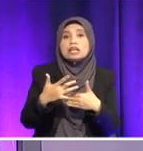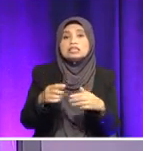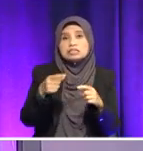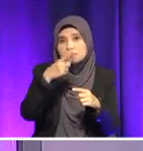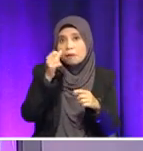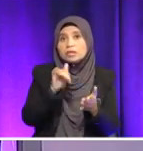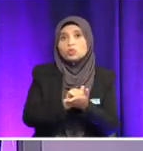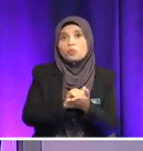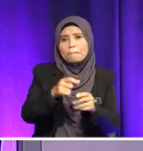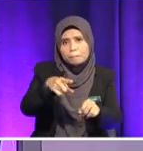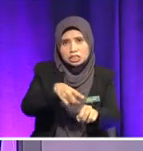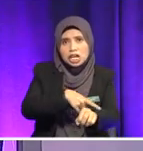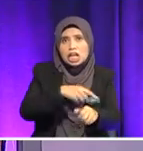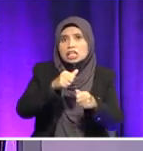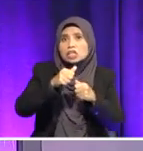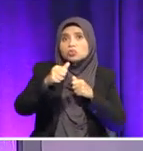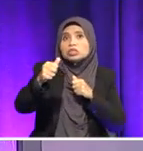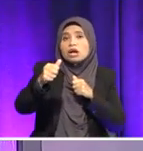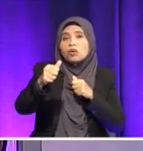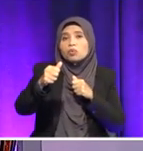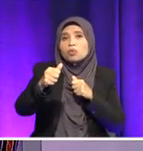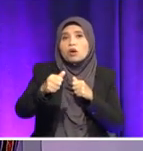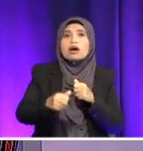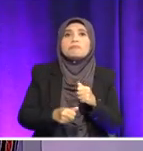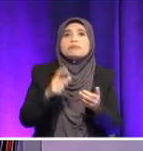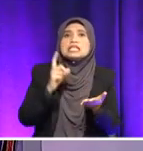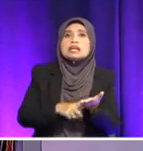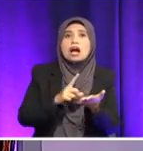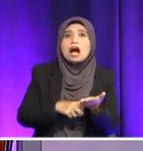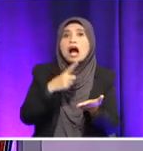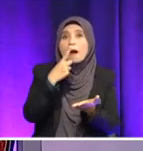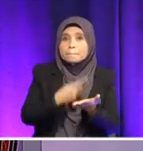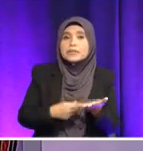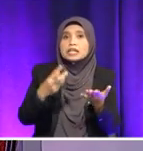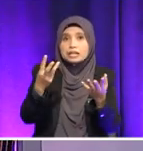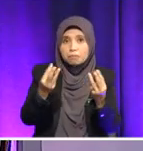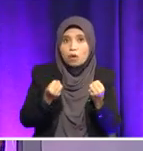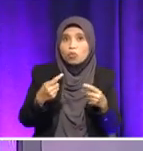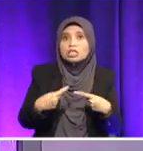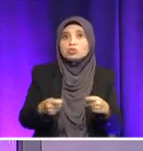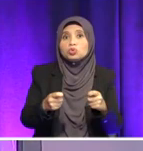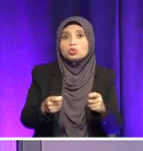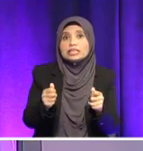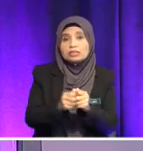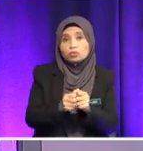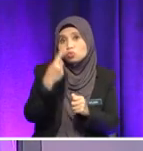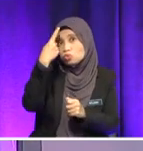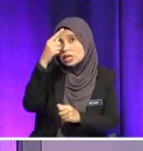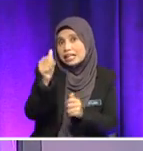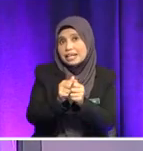mereka berbincang apa yang tidak dituntut dan apa yang enak dibincangkan dengan pihak British dan